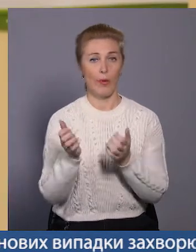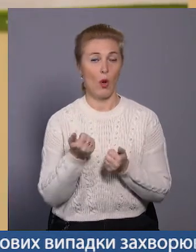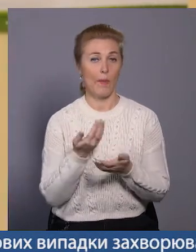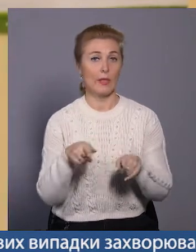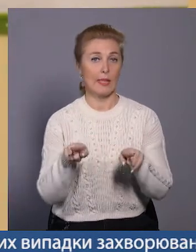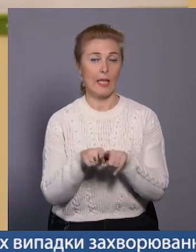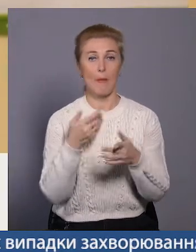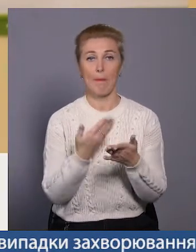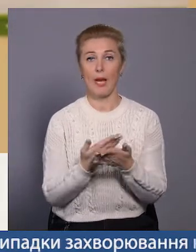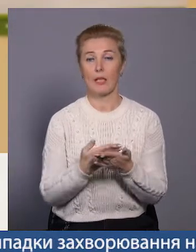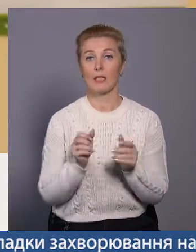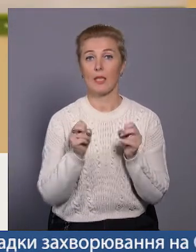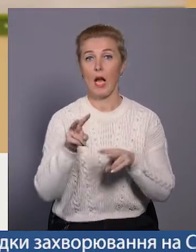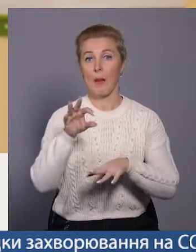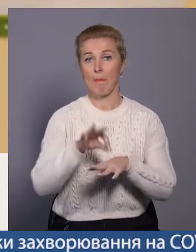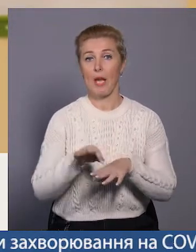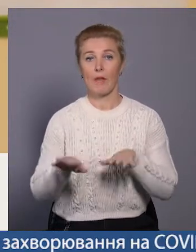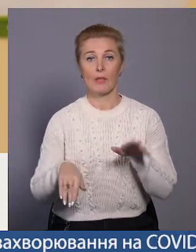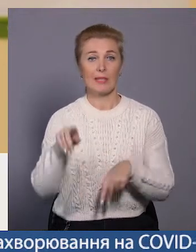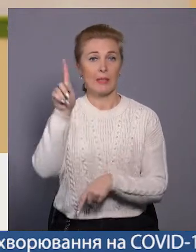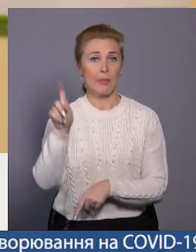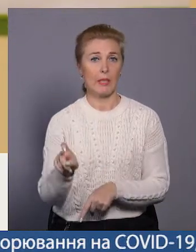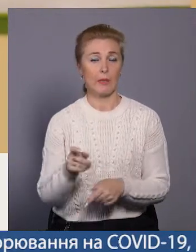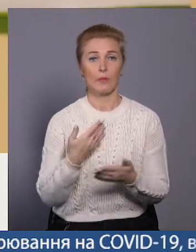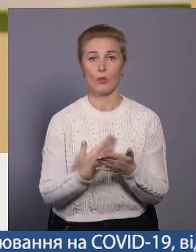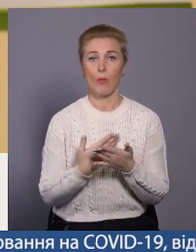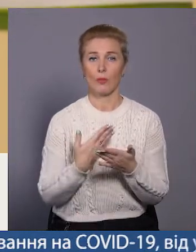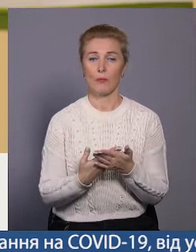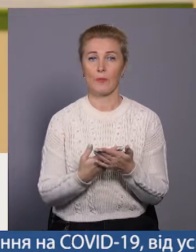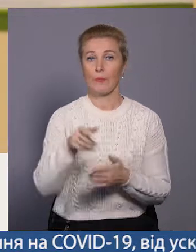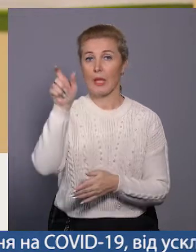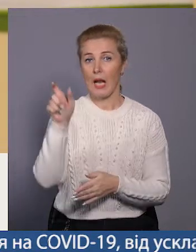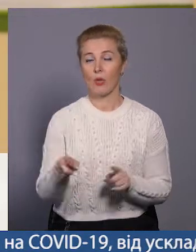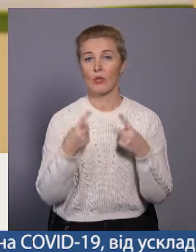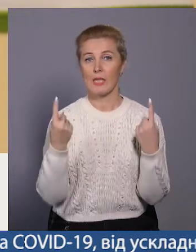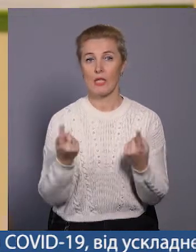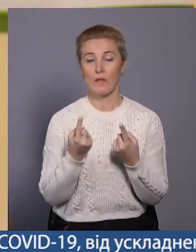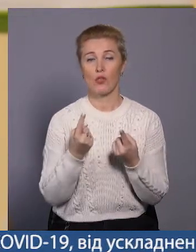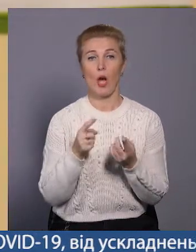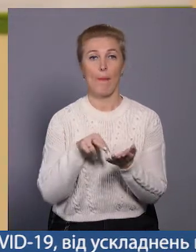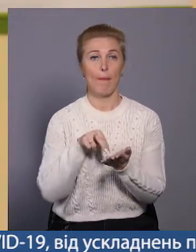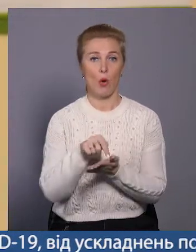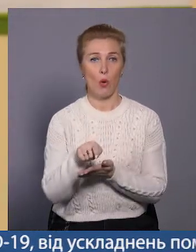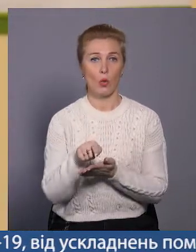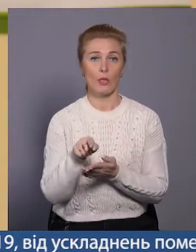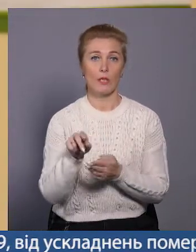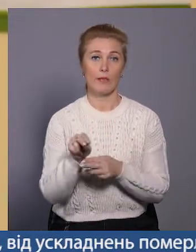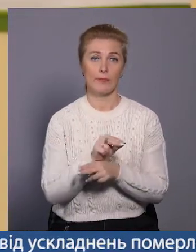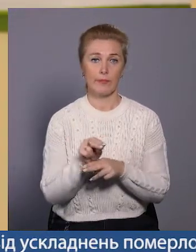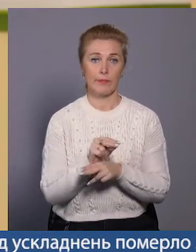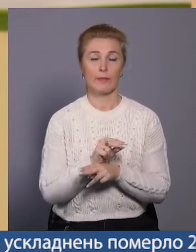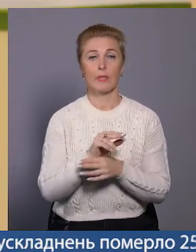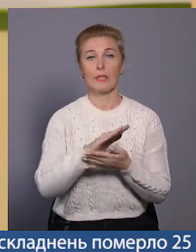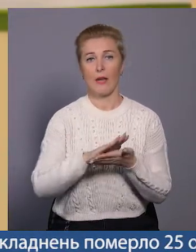приклад, як біль в нижній частині спини. Тобто люди зазвичай проходять тривалі